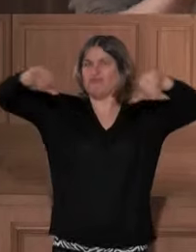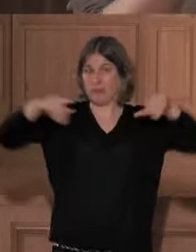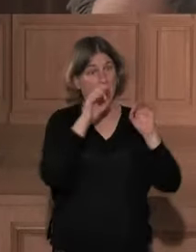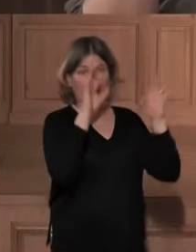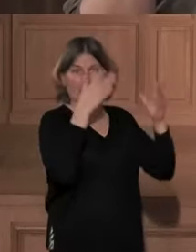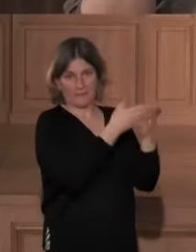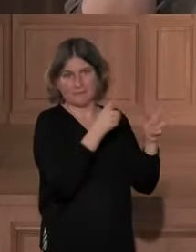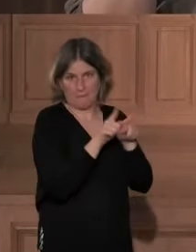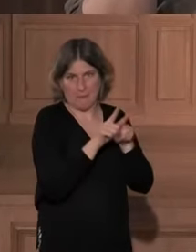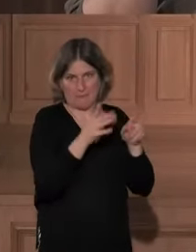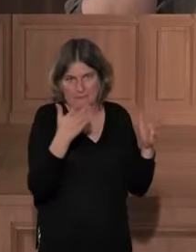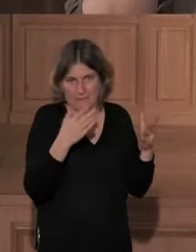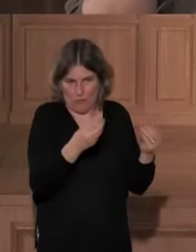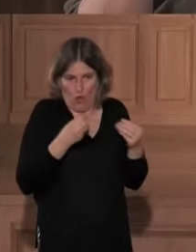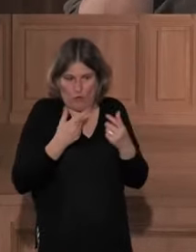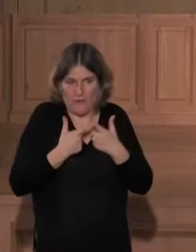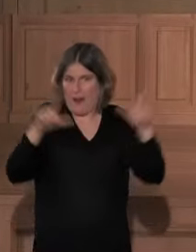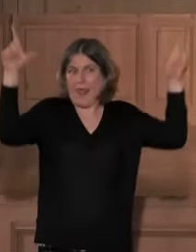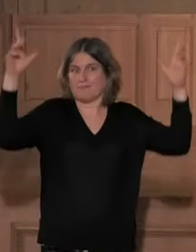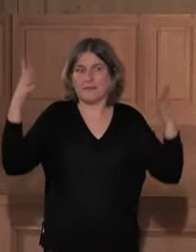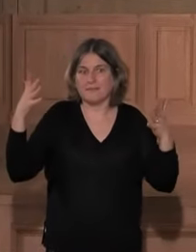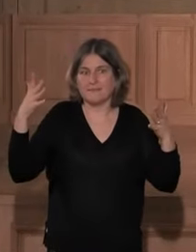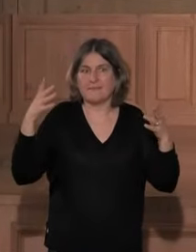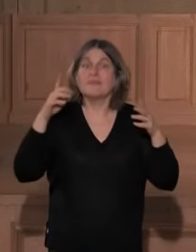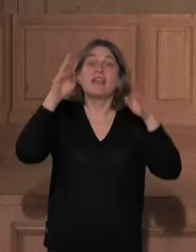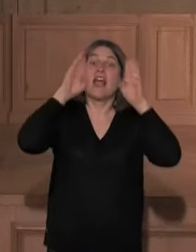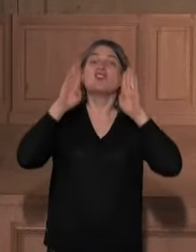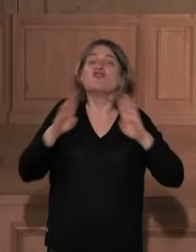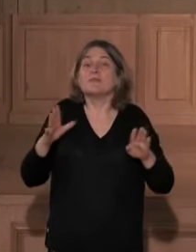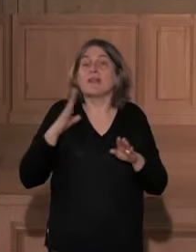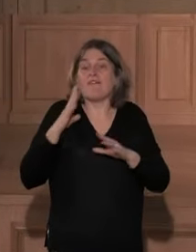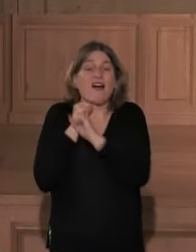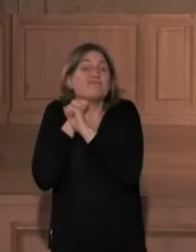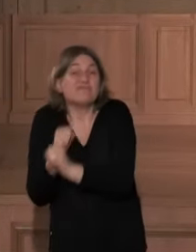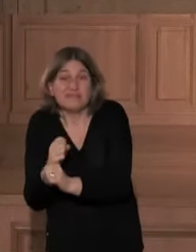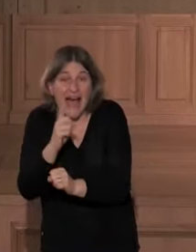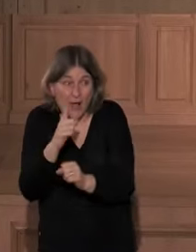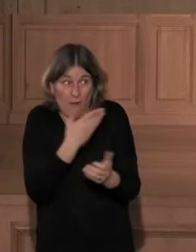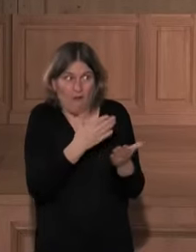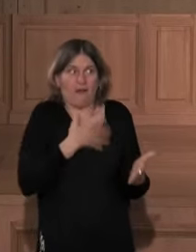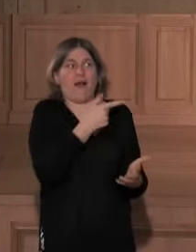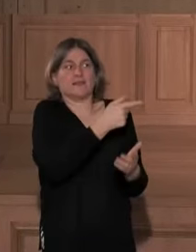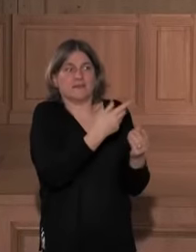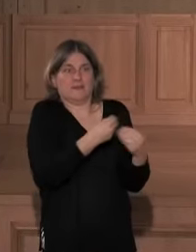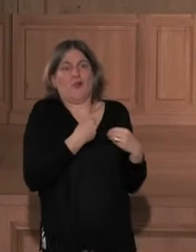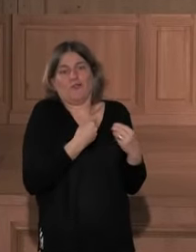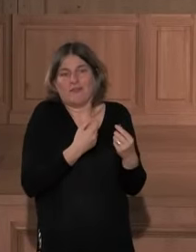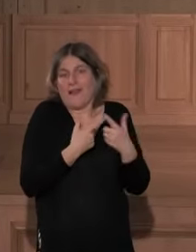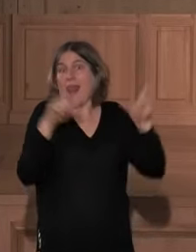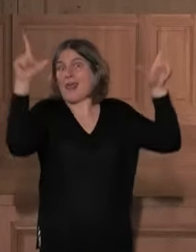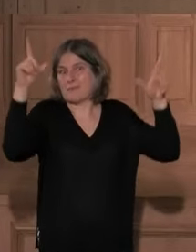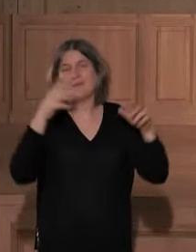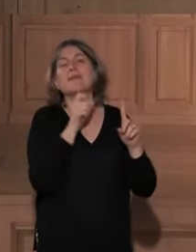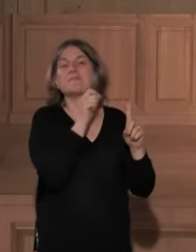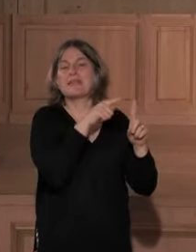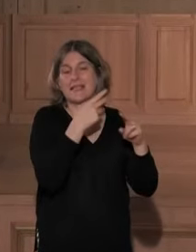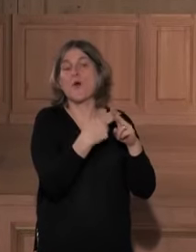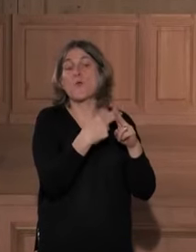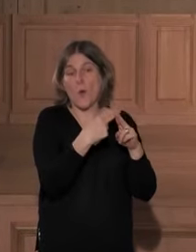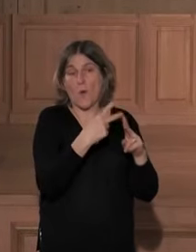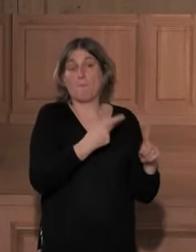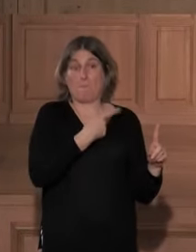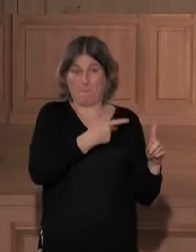libérateur de la sortie d'Égypte, mais de l'ancien au nouveau... Justement, mais Moïse Assouline, c'est le nom du médecin